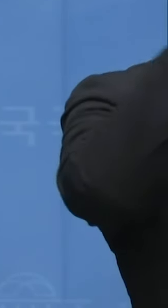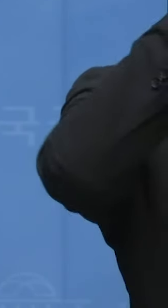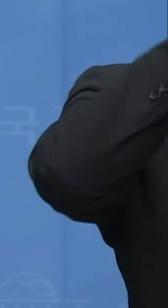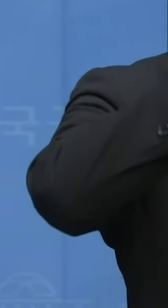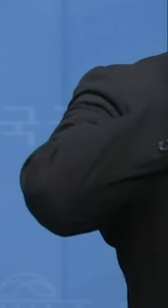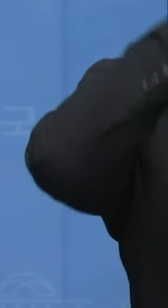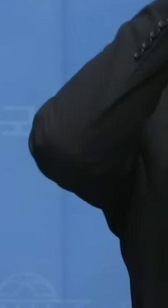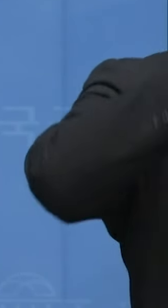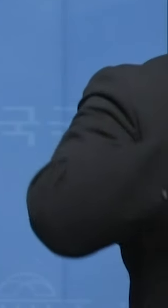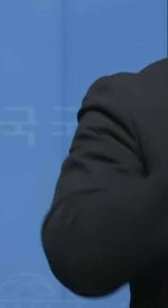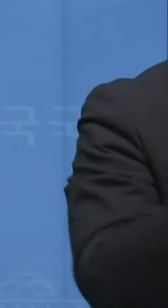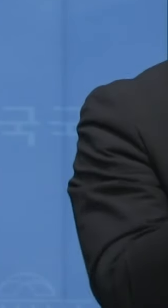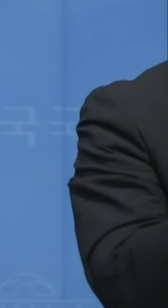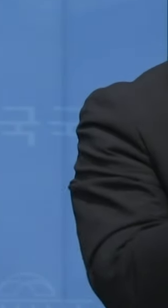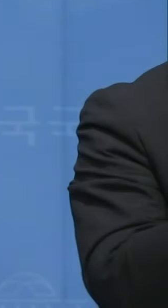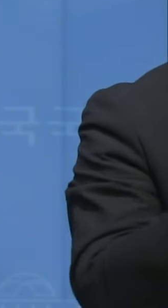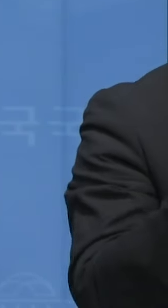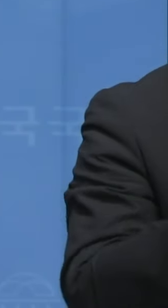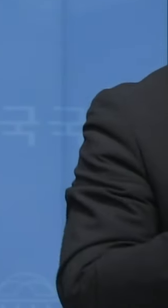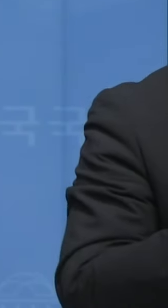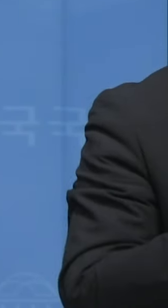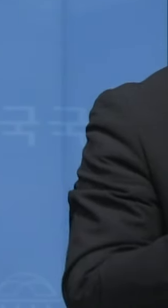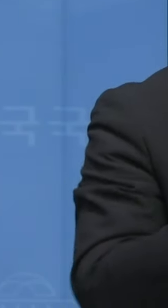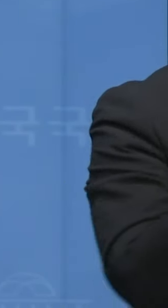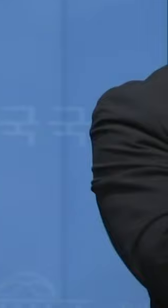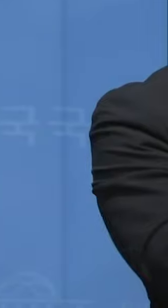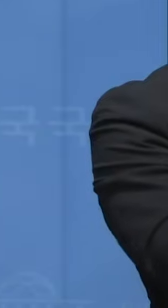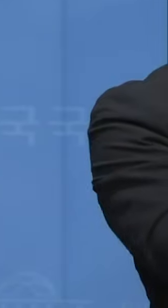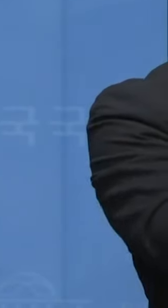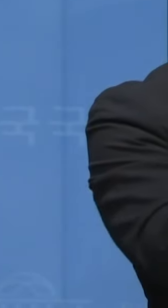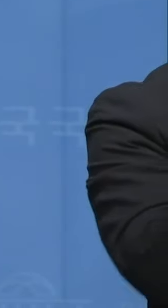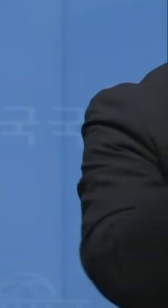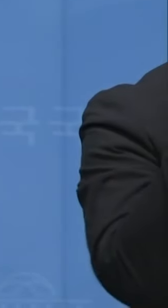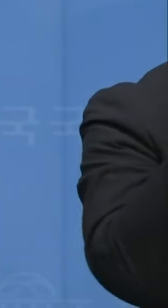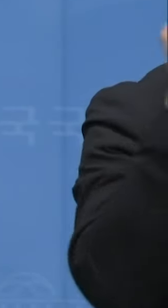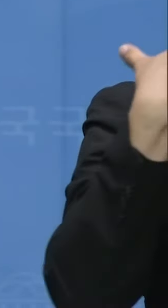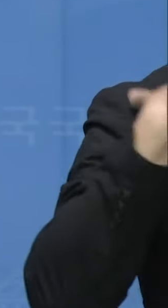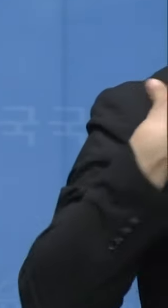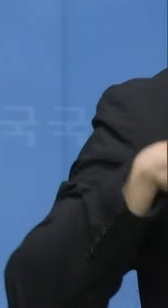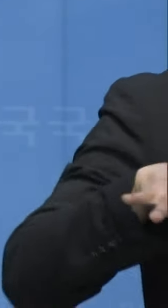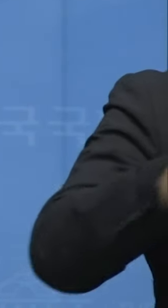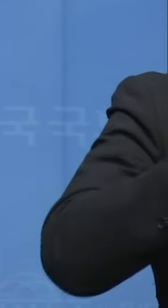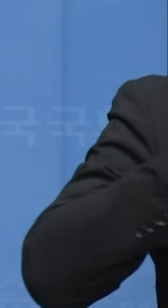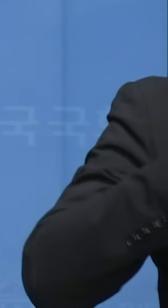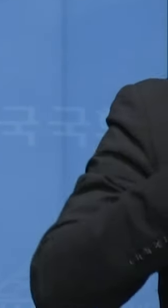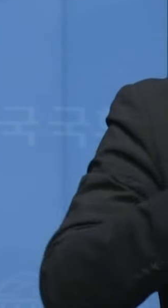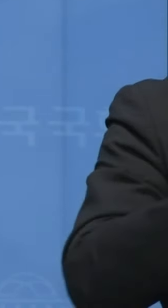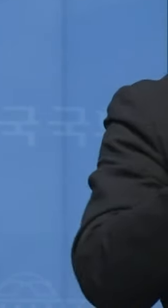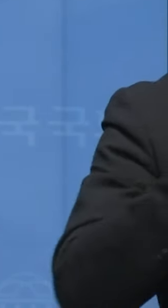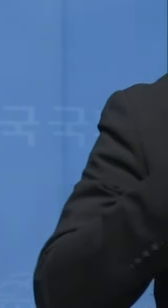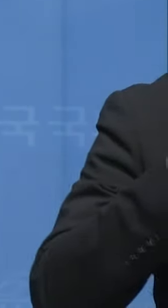존재만으로도 김건희 여사에 대한 수사를 담당하는 일성 검사들은 준이 들 수밖에